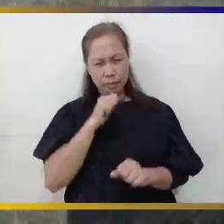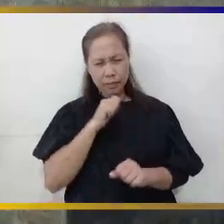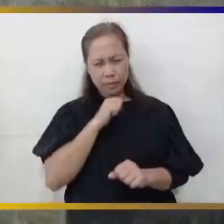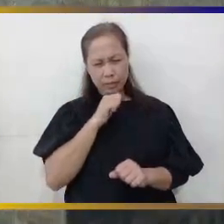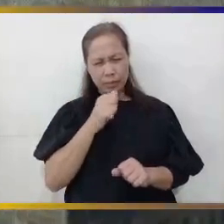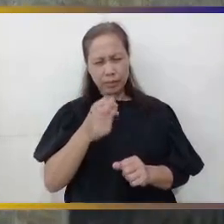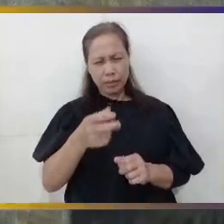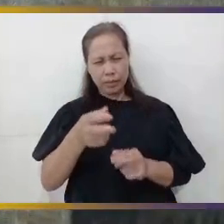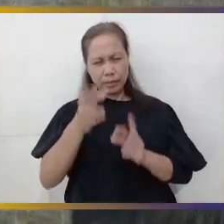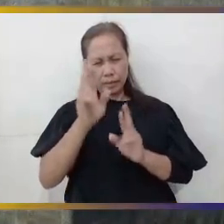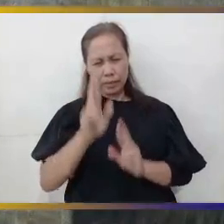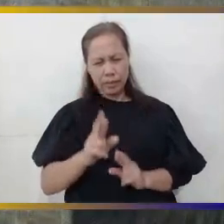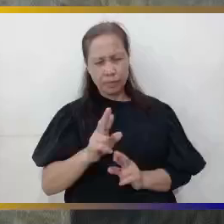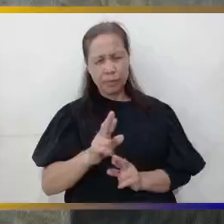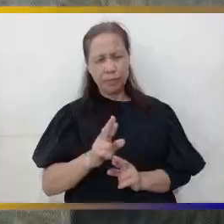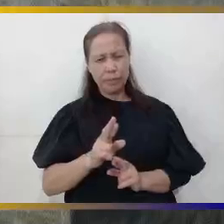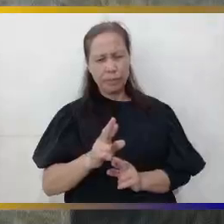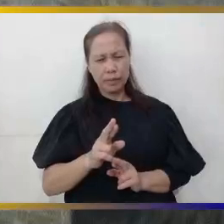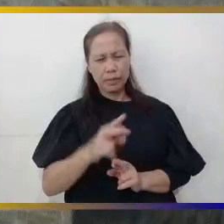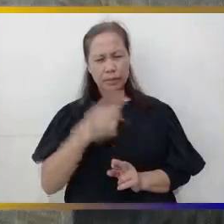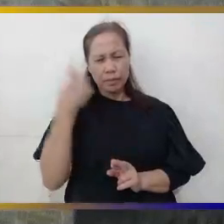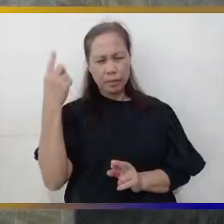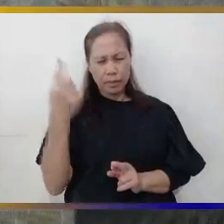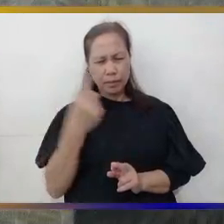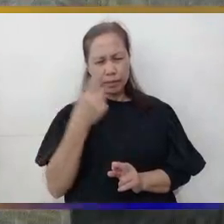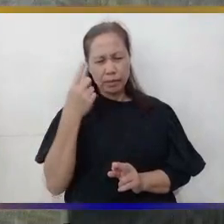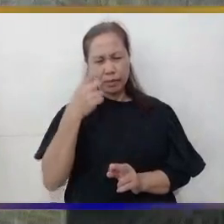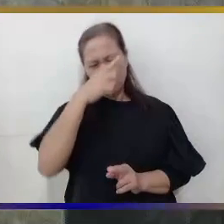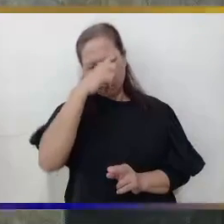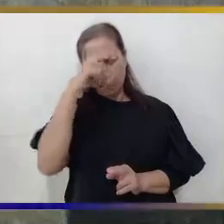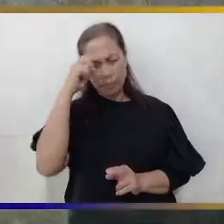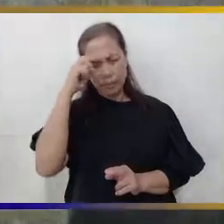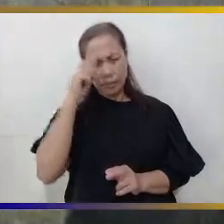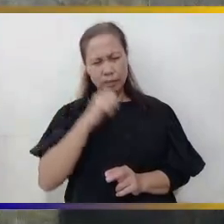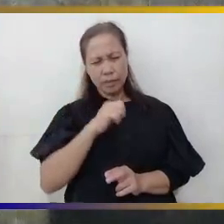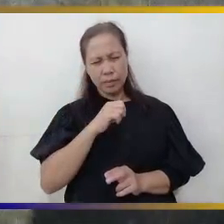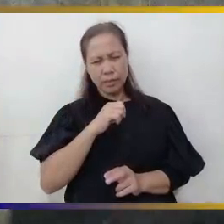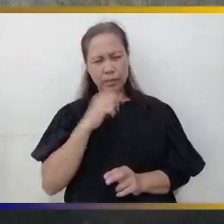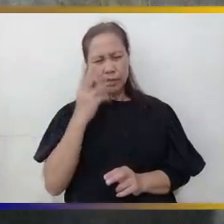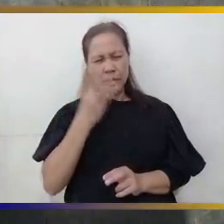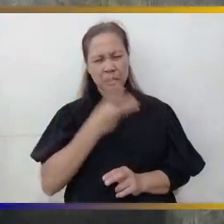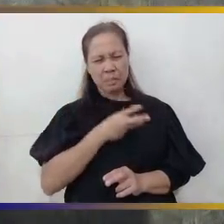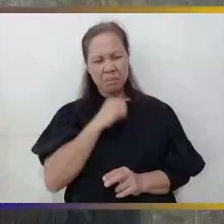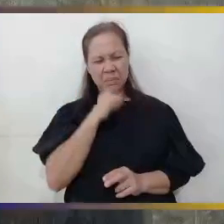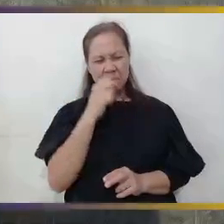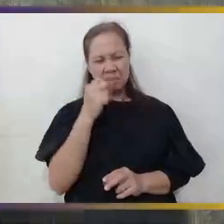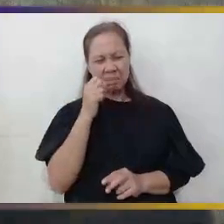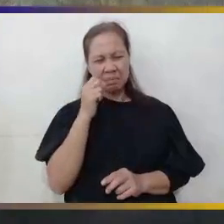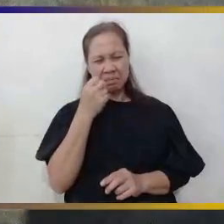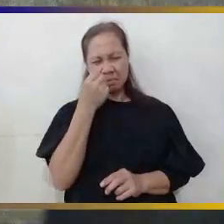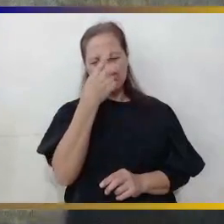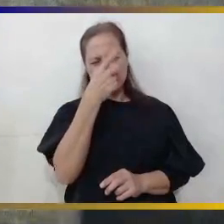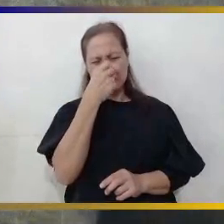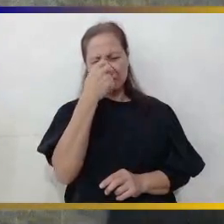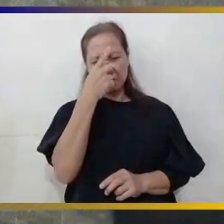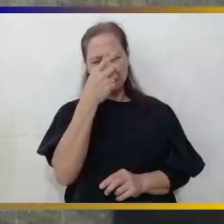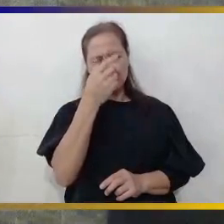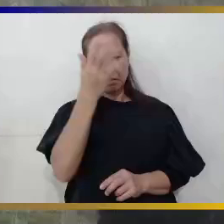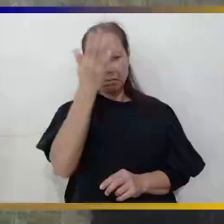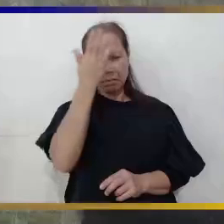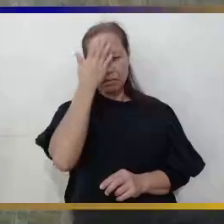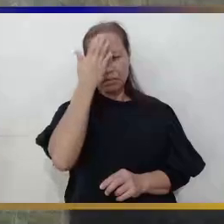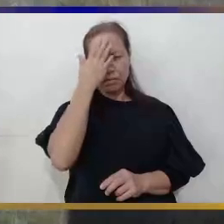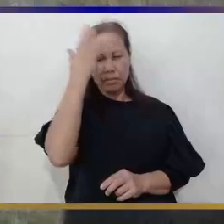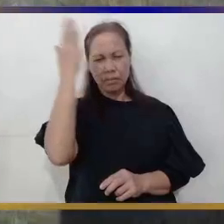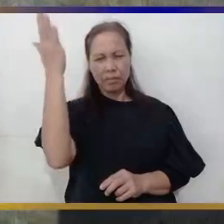inyo lamang dapat namin ibigay sapagkat hindi po namin unawaan at ang totoong pagkakilala po namin sa